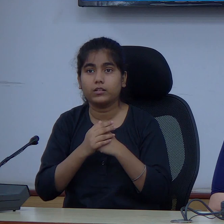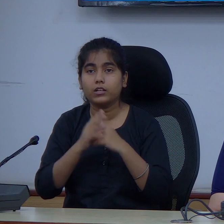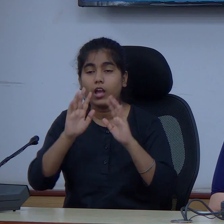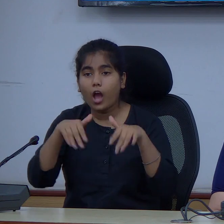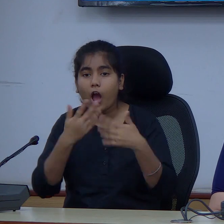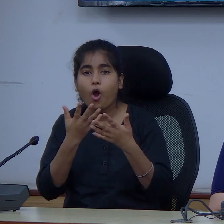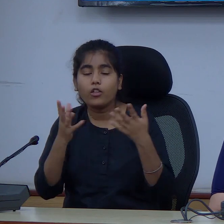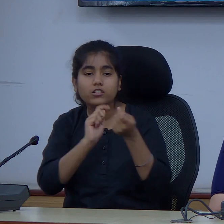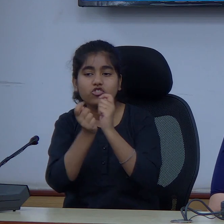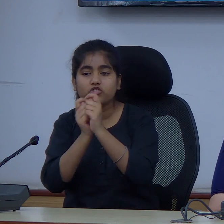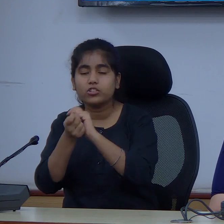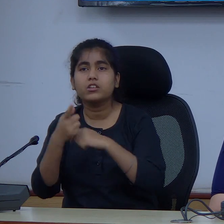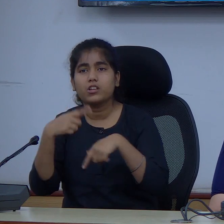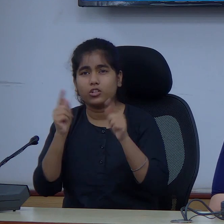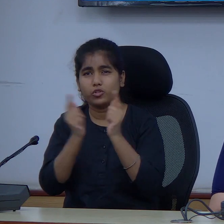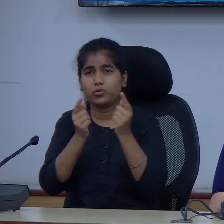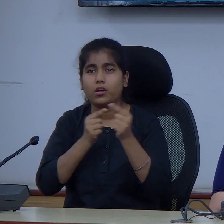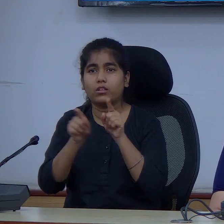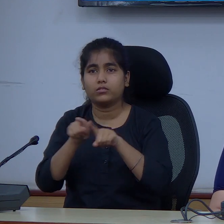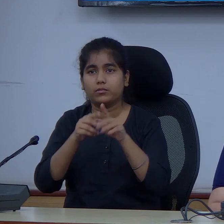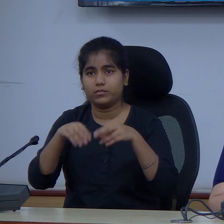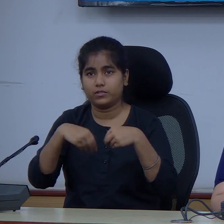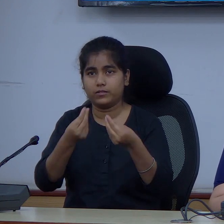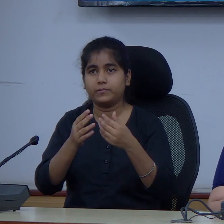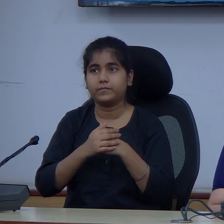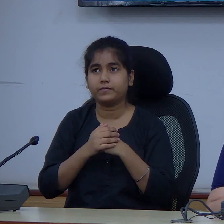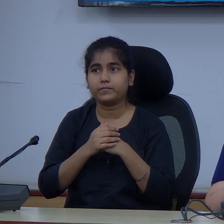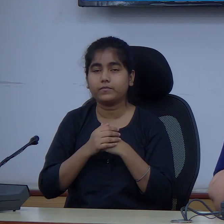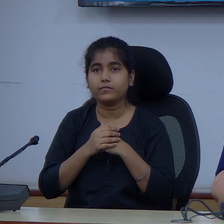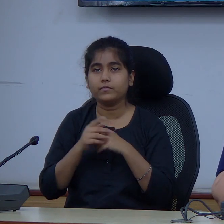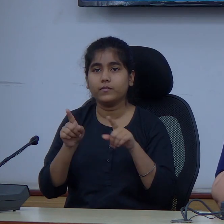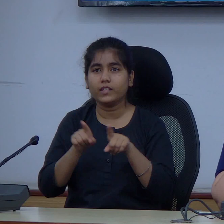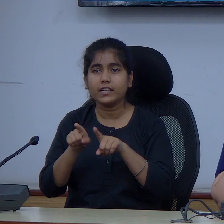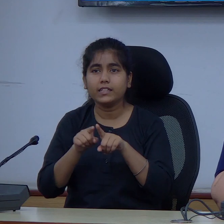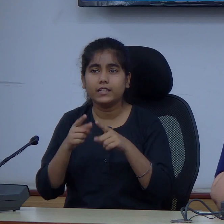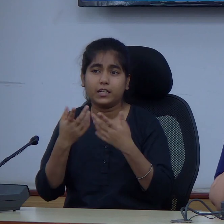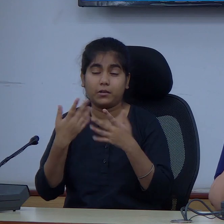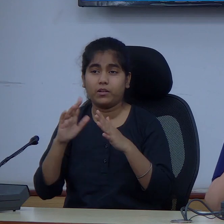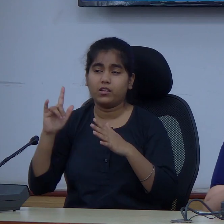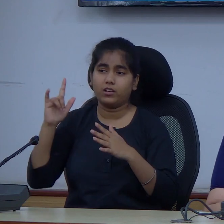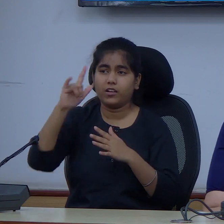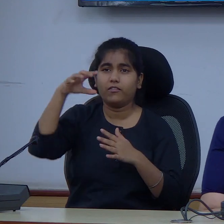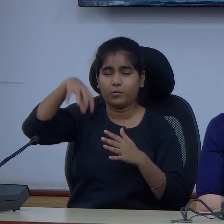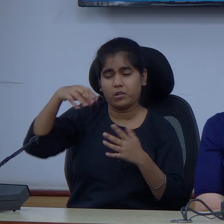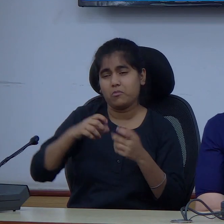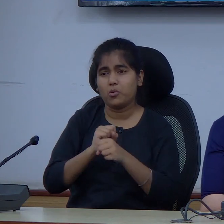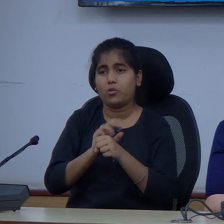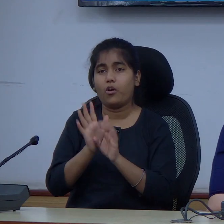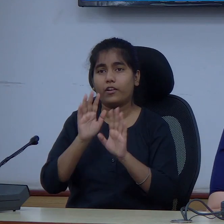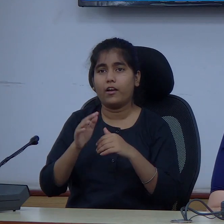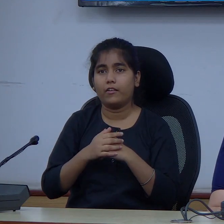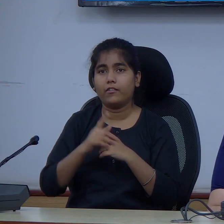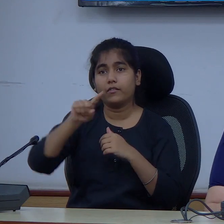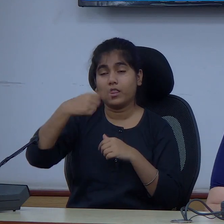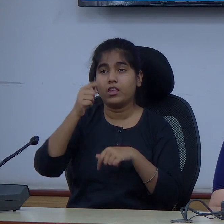एक्सेसिबिलिटी स्टैंडर्ड्स और गाइडलाइंस ला रहे हैं, ताकि आप सून देखना शुरू करेंगे कि किस तरह से चीज़ें बदल रही हैं। मैं यहाँ एक छोटा एग्जांपल